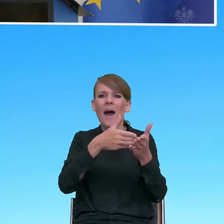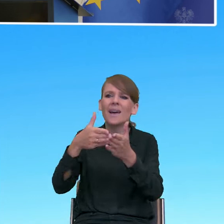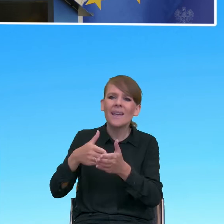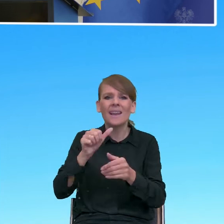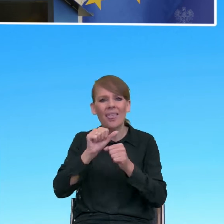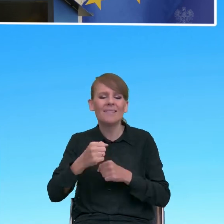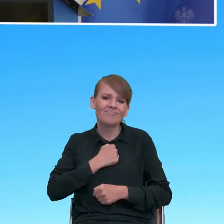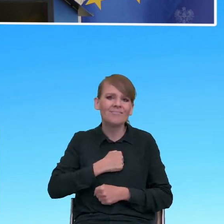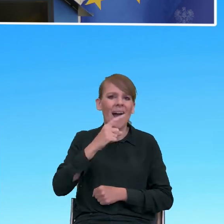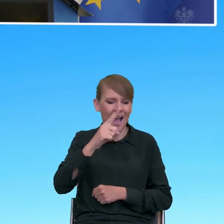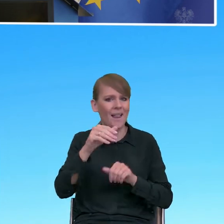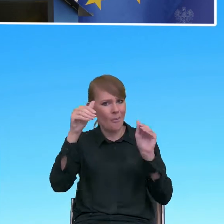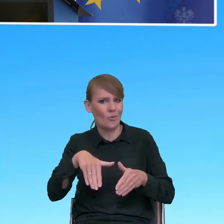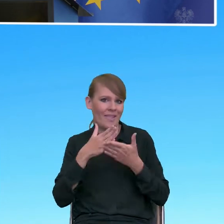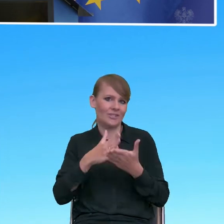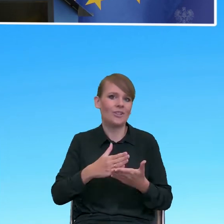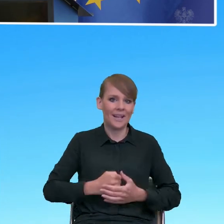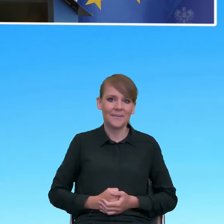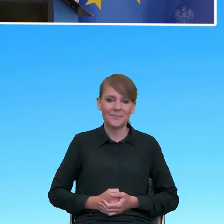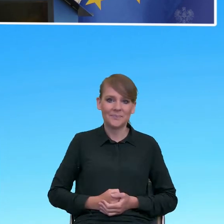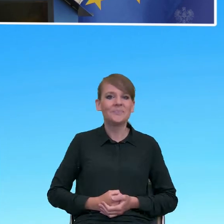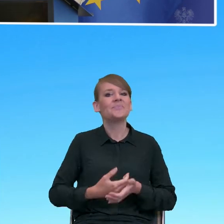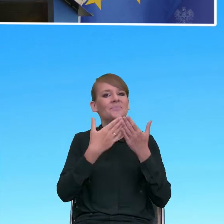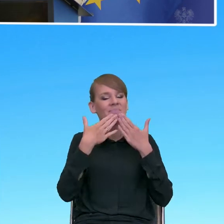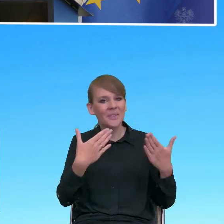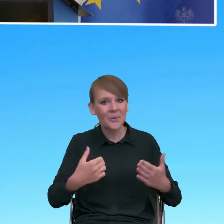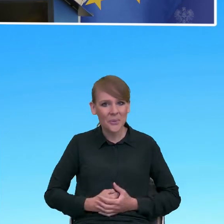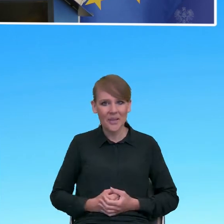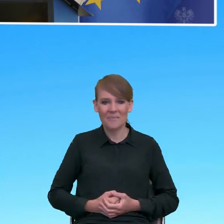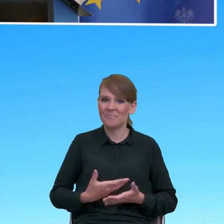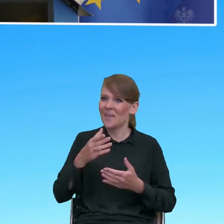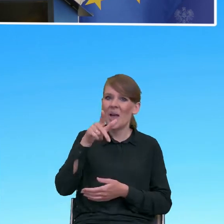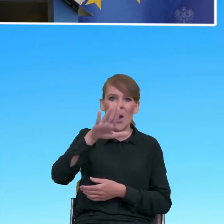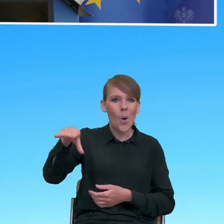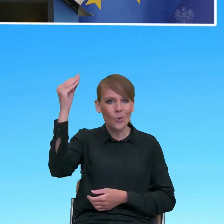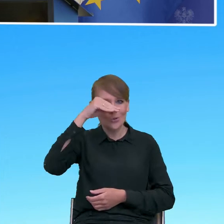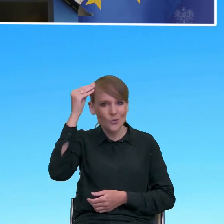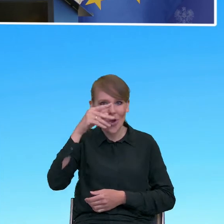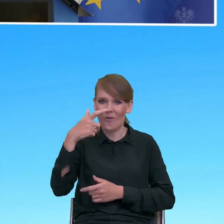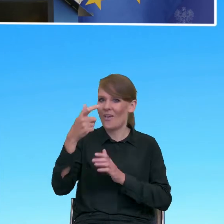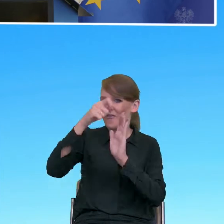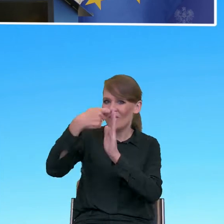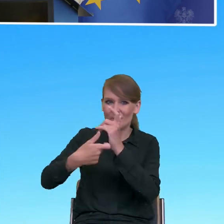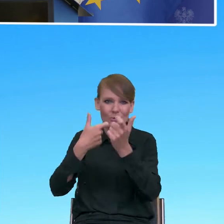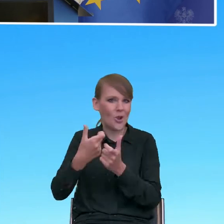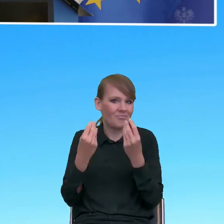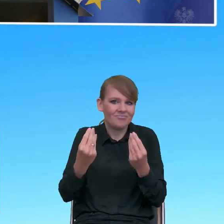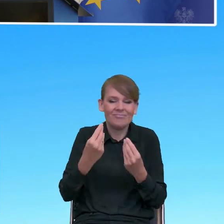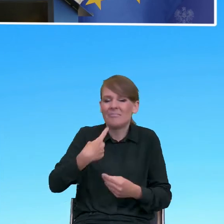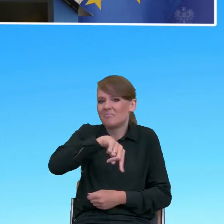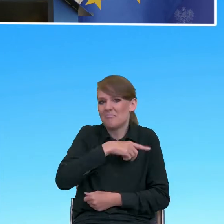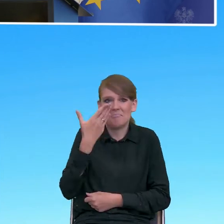Dziękuję. Dziękuję bardzo. Uczniowie poradzili sobie fantastycznie. Film naprawdę nam wszystkim się bardzo